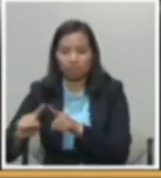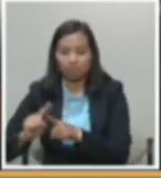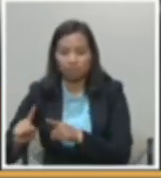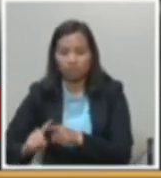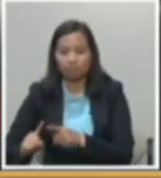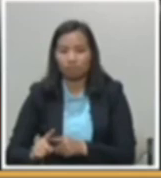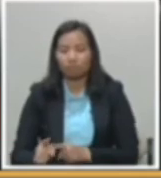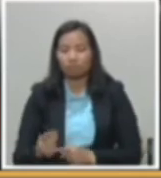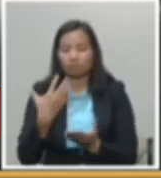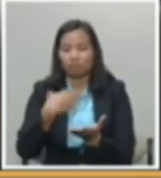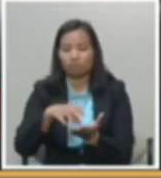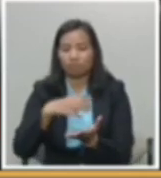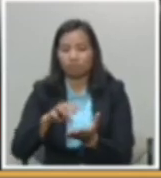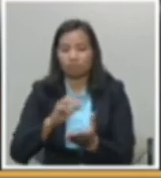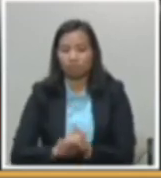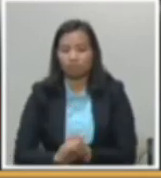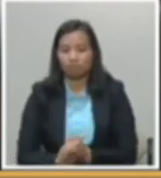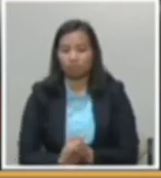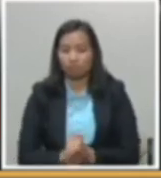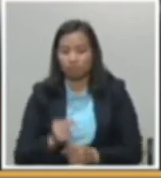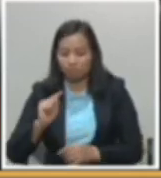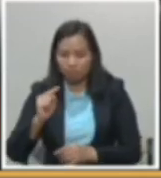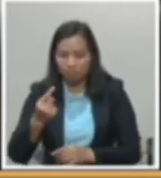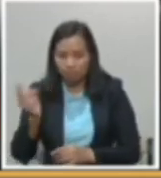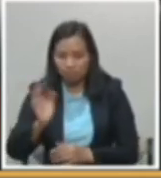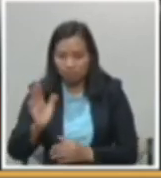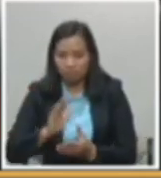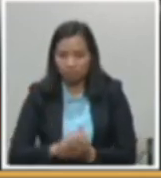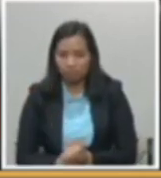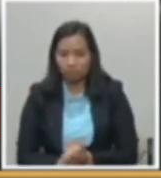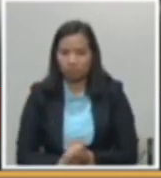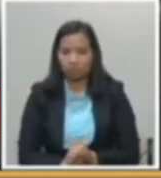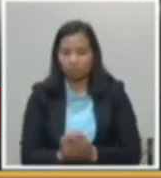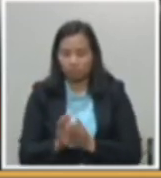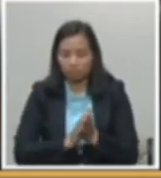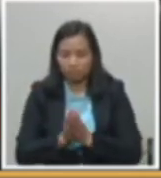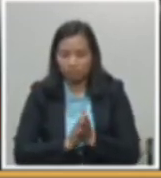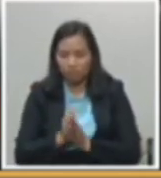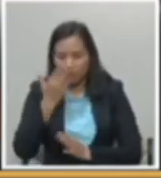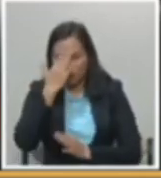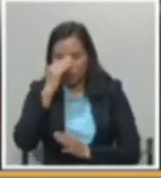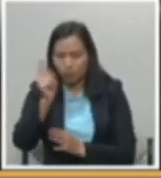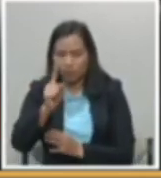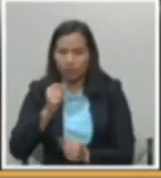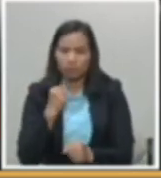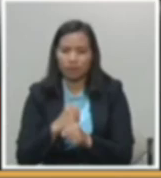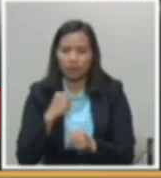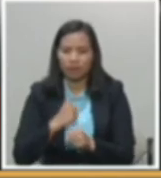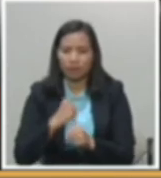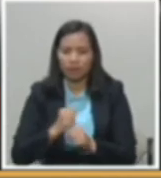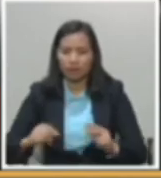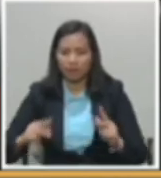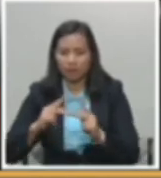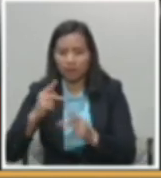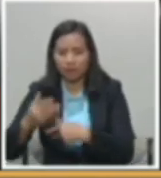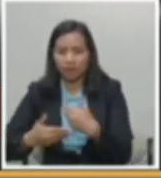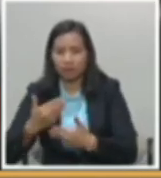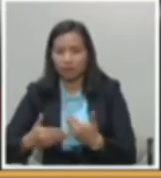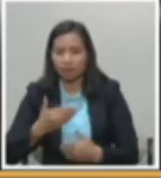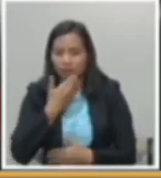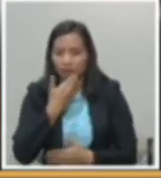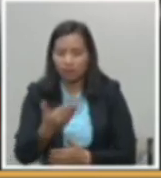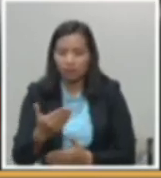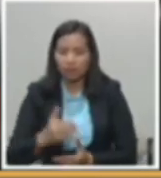ราบเรียนว่าไม่ใช่สิ่งใหม่ค่ะไม่ใช่สิ่งที่น่าตื่นเต้นเพราะเป็นภารกิจที่กระทรวงพาณิชย์ดำเนินการมาโดยตล